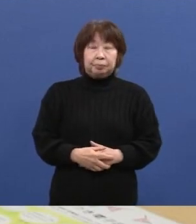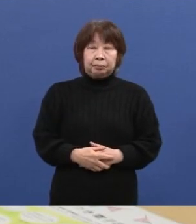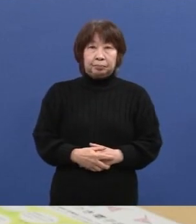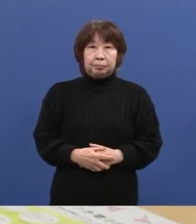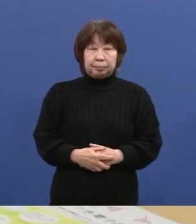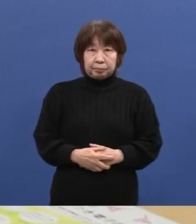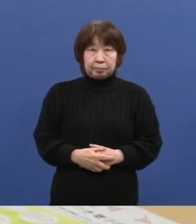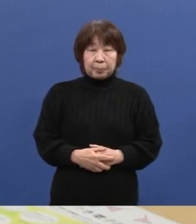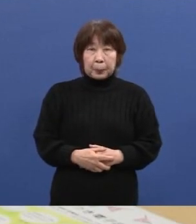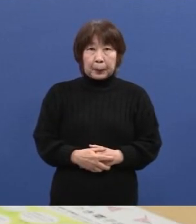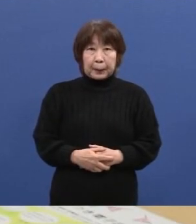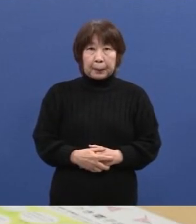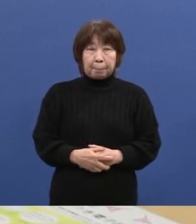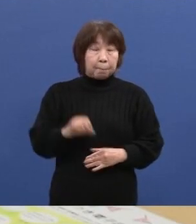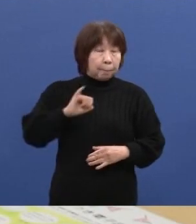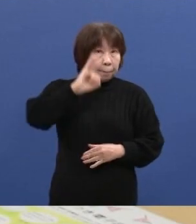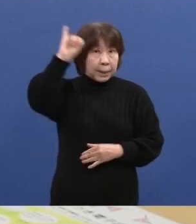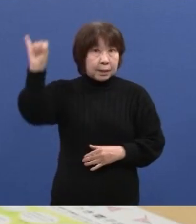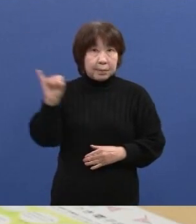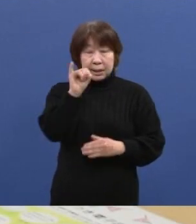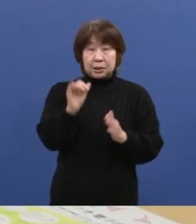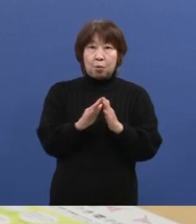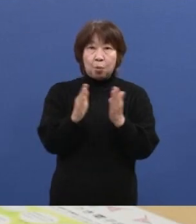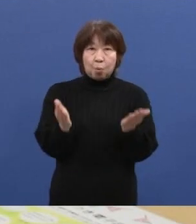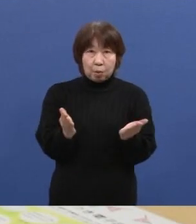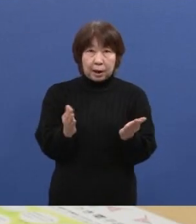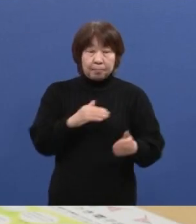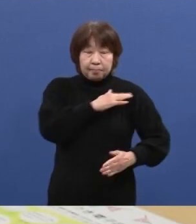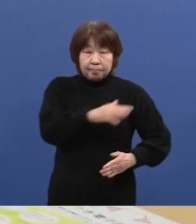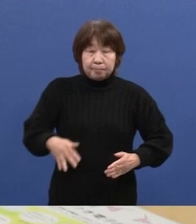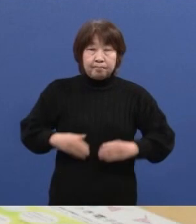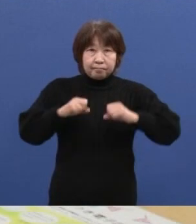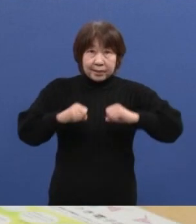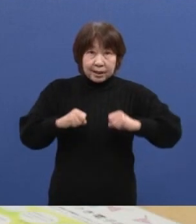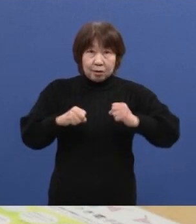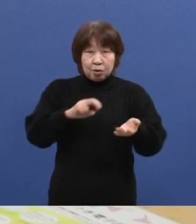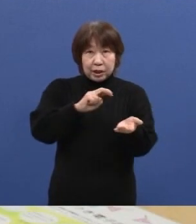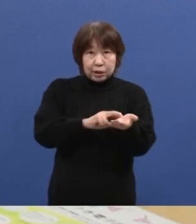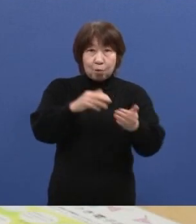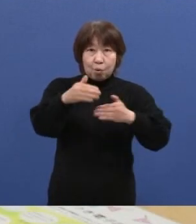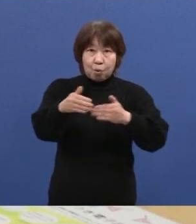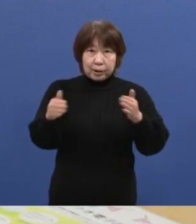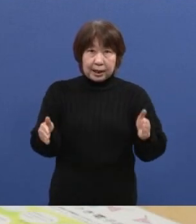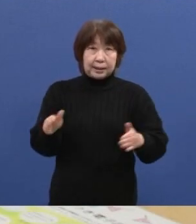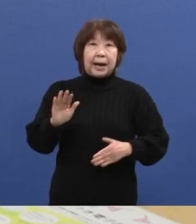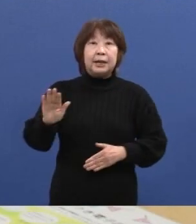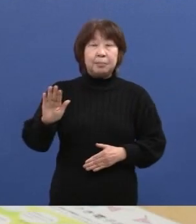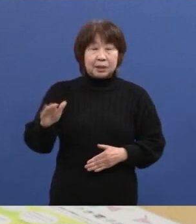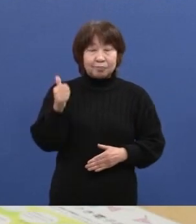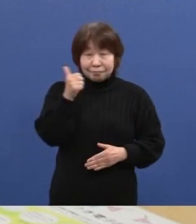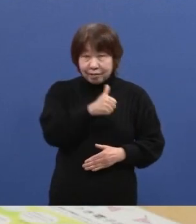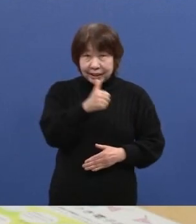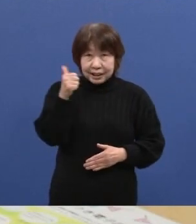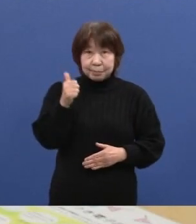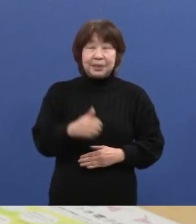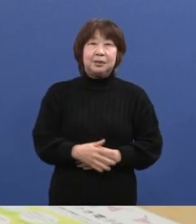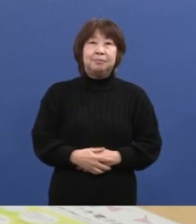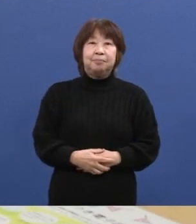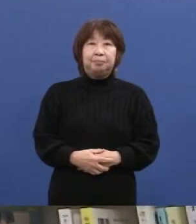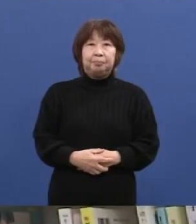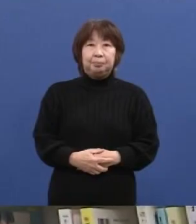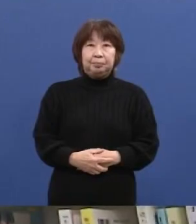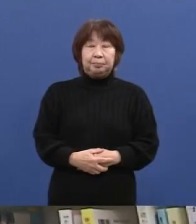たら、そのイメージの本が健康医療コーナーの方にありますので、そちらの方をご案内いたしますね。 ありがとうございます